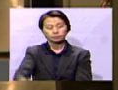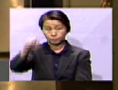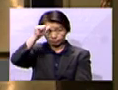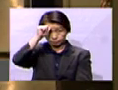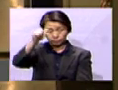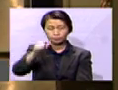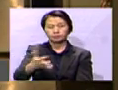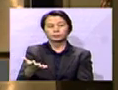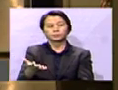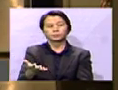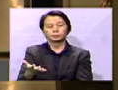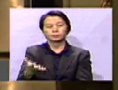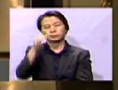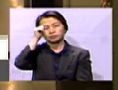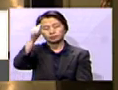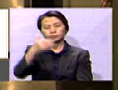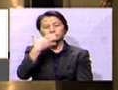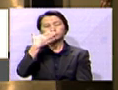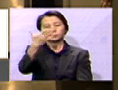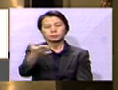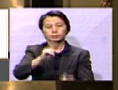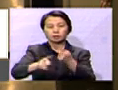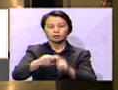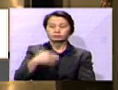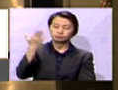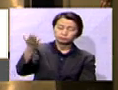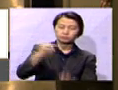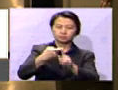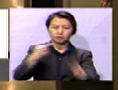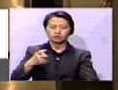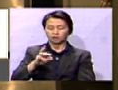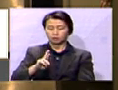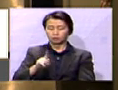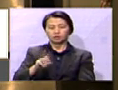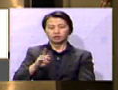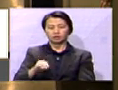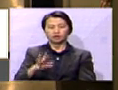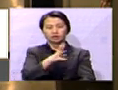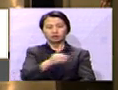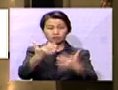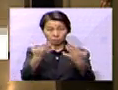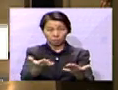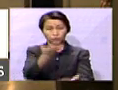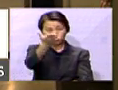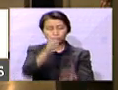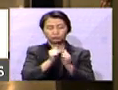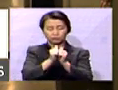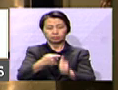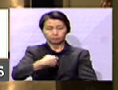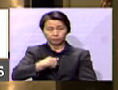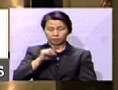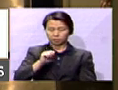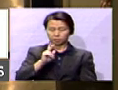Assalamualaikum warahmatullahi taala wabarakatuh. Terima kasih rakan penyampai dari Angkasa Puri, dan ketika ini anda bersama dengan saya